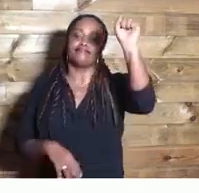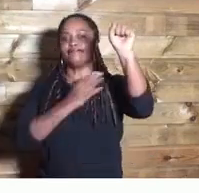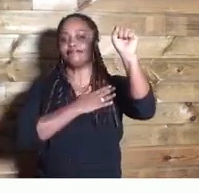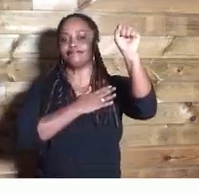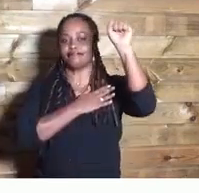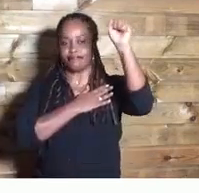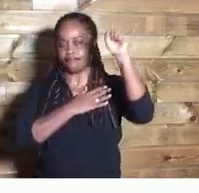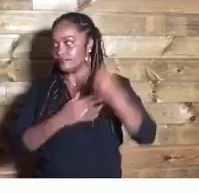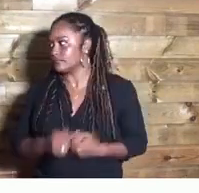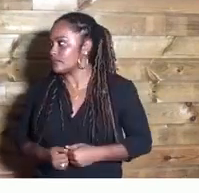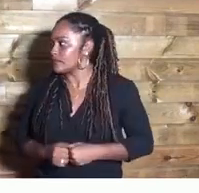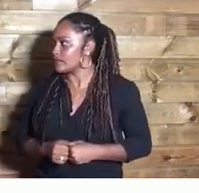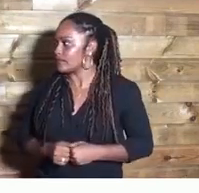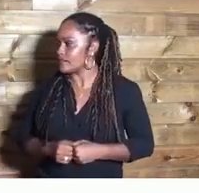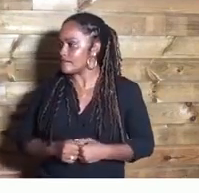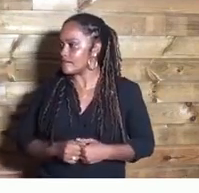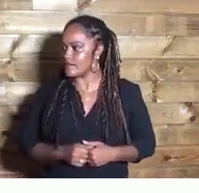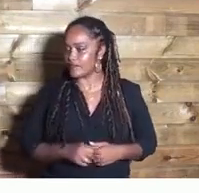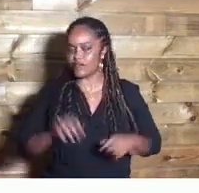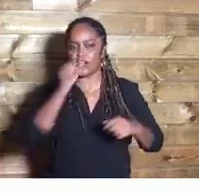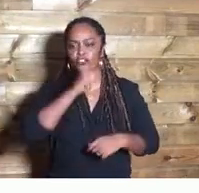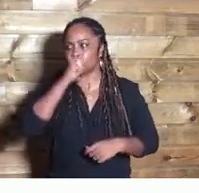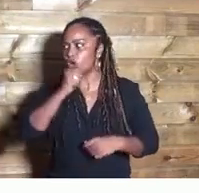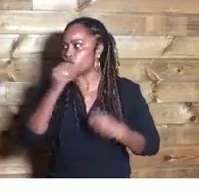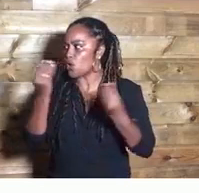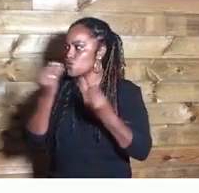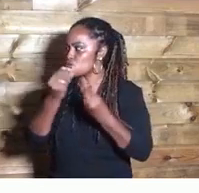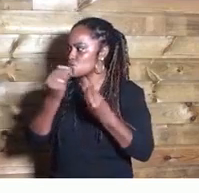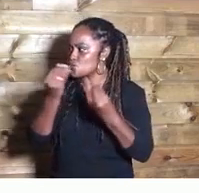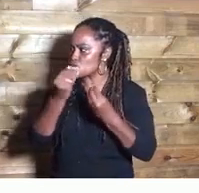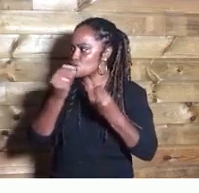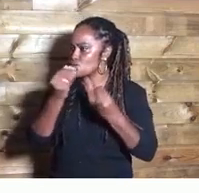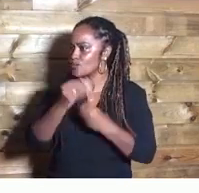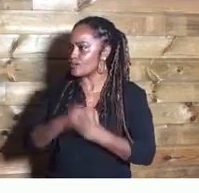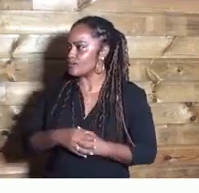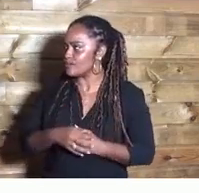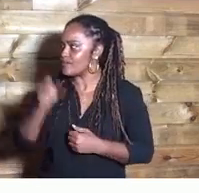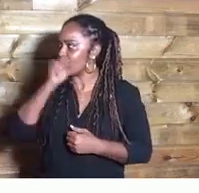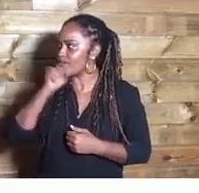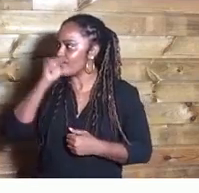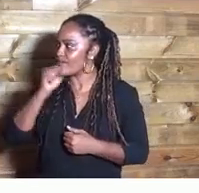là, oh chanteur officiel à nous. Nous n'en chantons officiels là, merci.